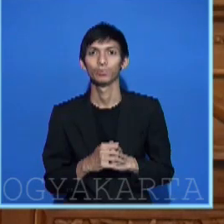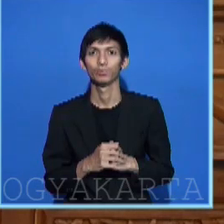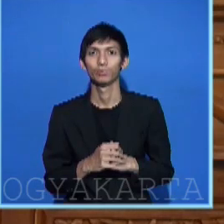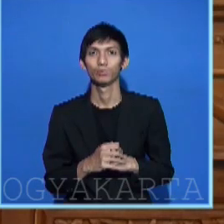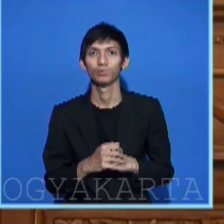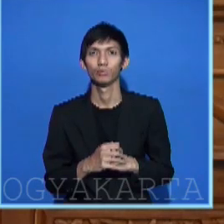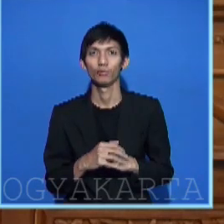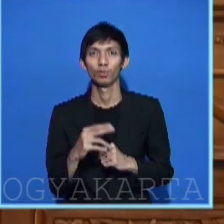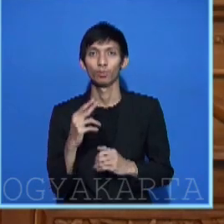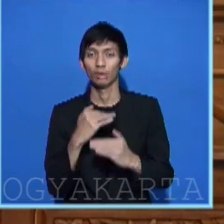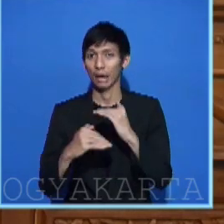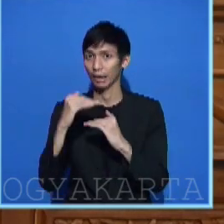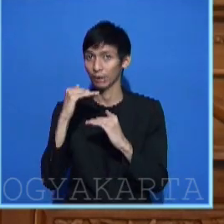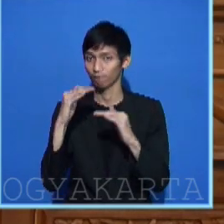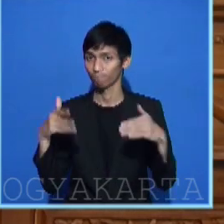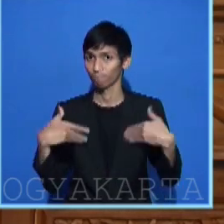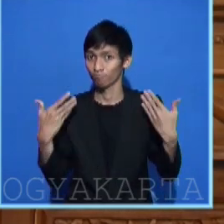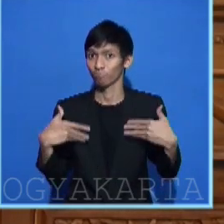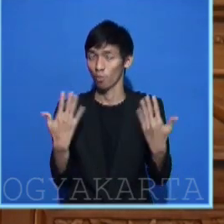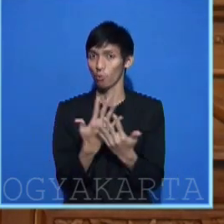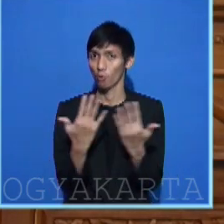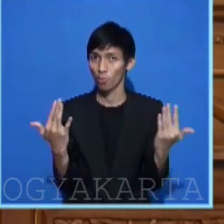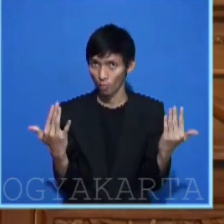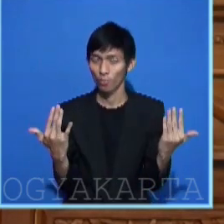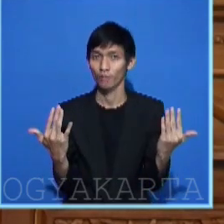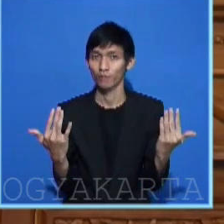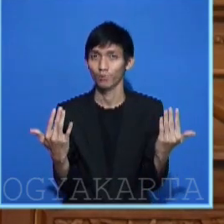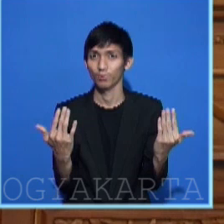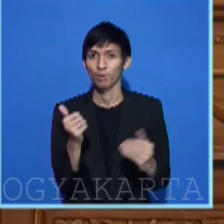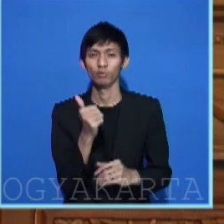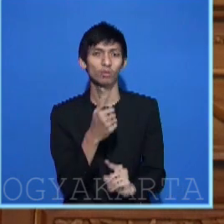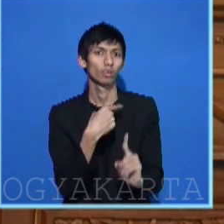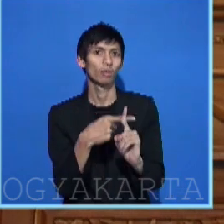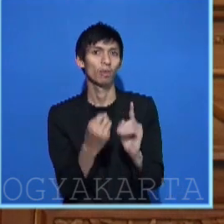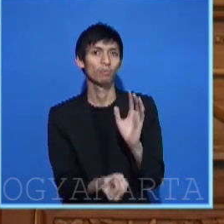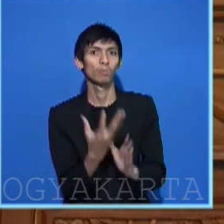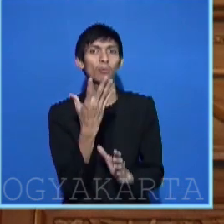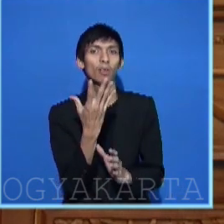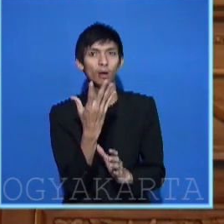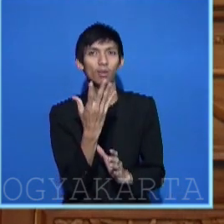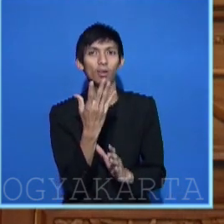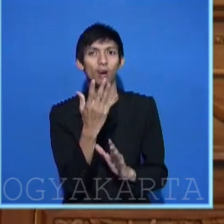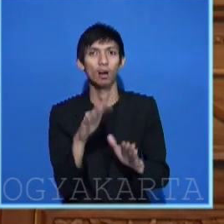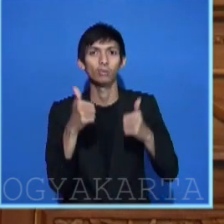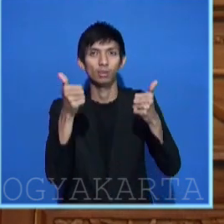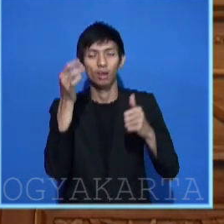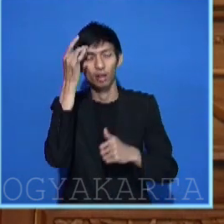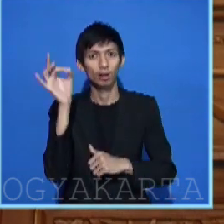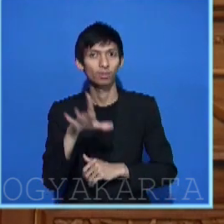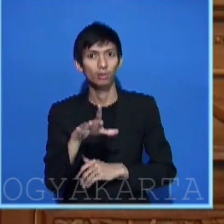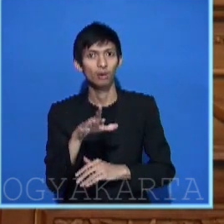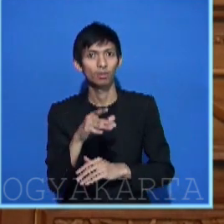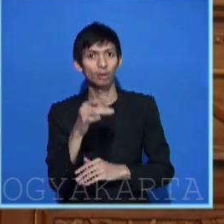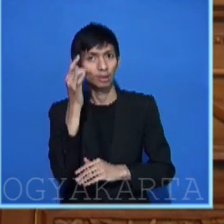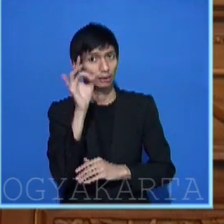Kangge nikelaken raharjaning warga ngiras pantes nambah sumbering pendapatan asli desa. Pamarentah Kelurahan Sri Martani